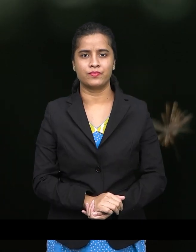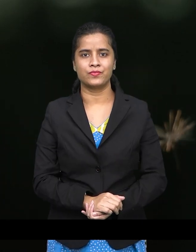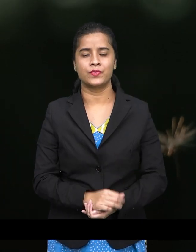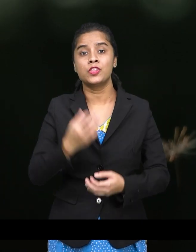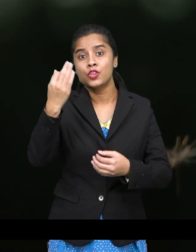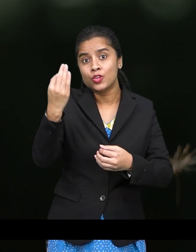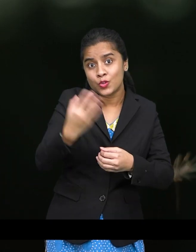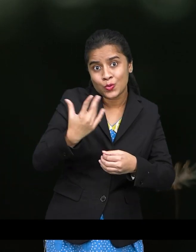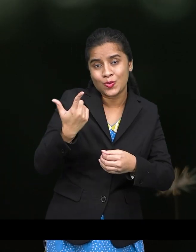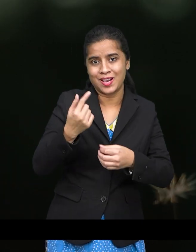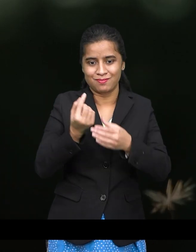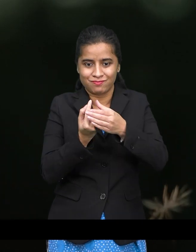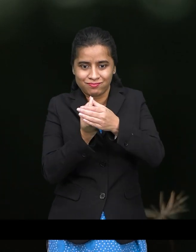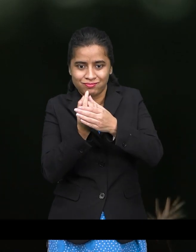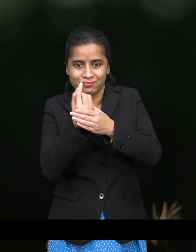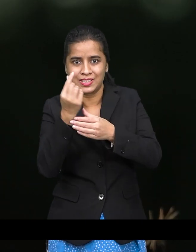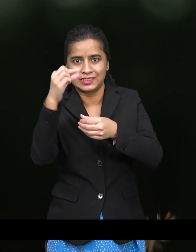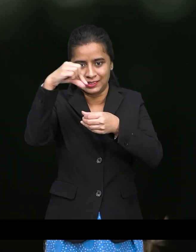अंकुर वाढवणे,